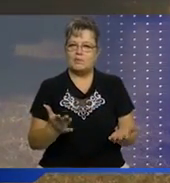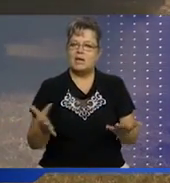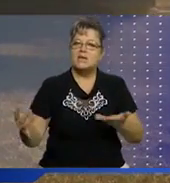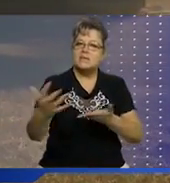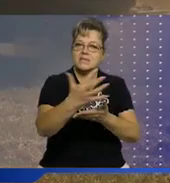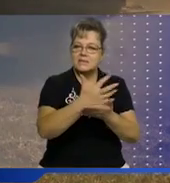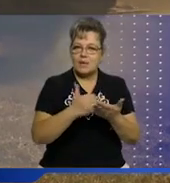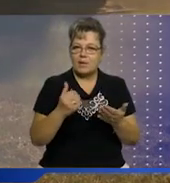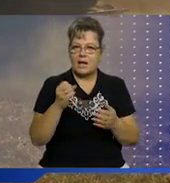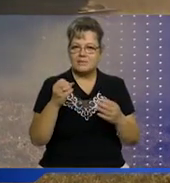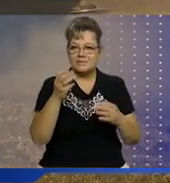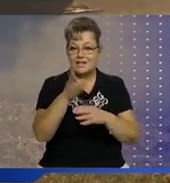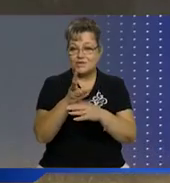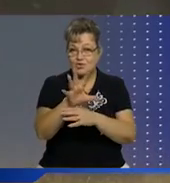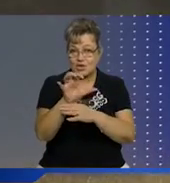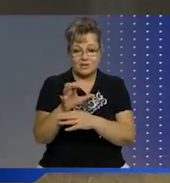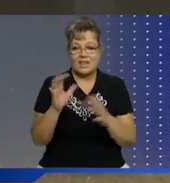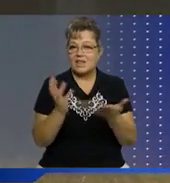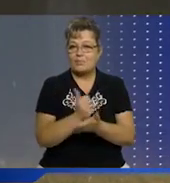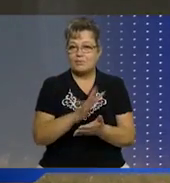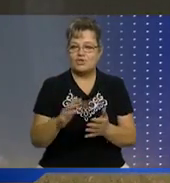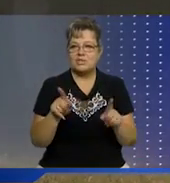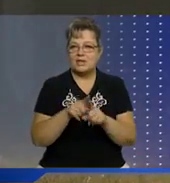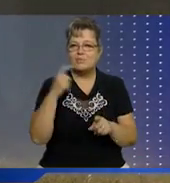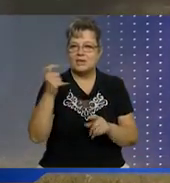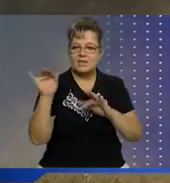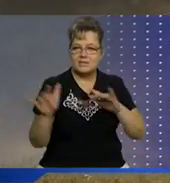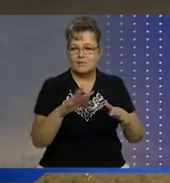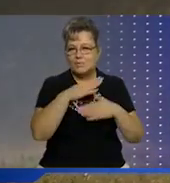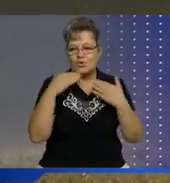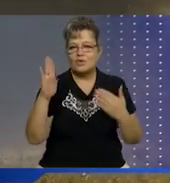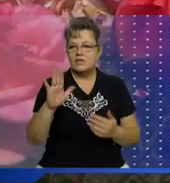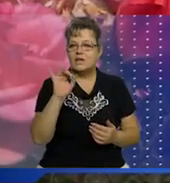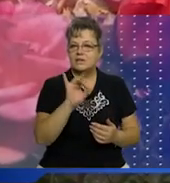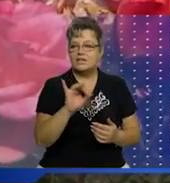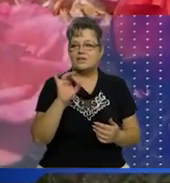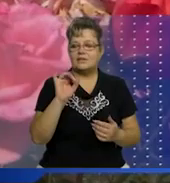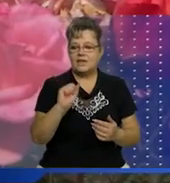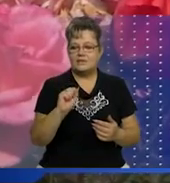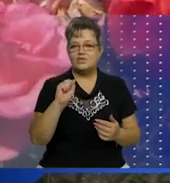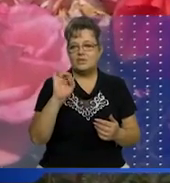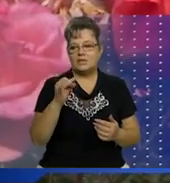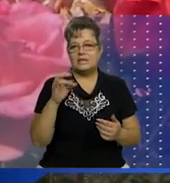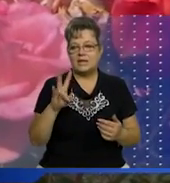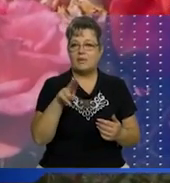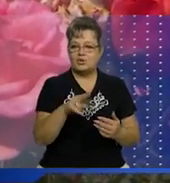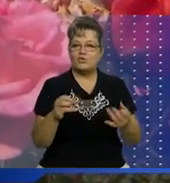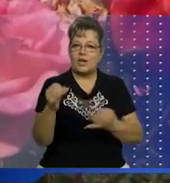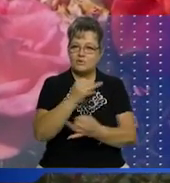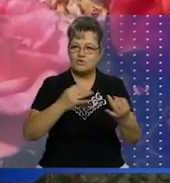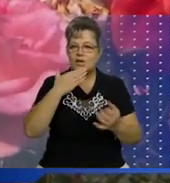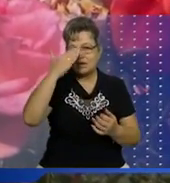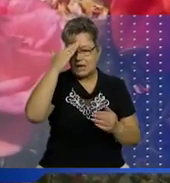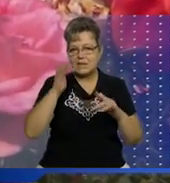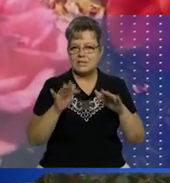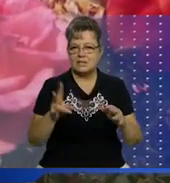Занимаемся, работаем. Собрать для сюжета всю династию не получается. С таким хозяйством дел не в проворот. Виктор Андреевич и Наталья Петровна семейные